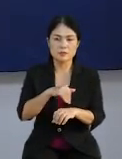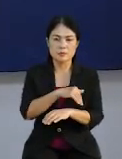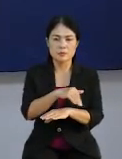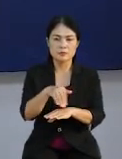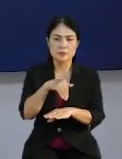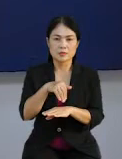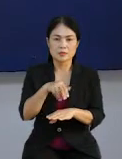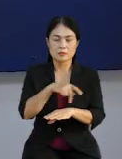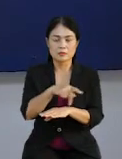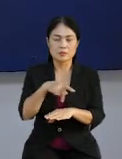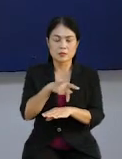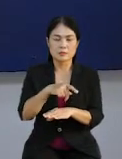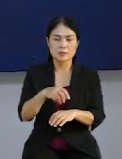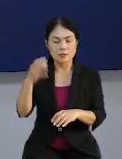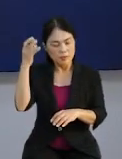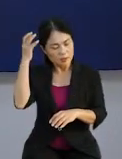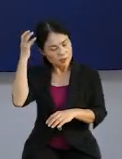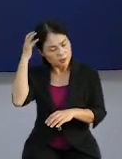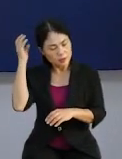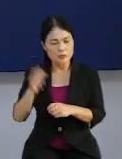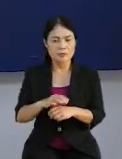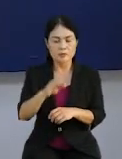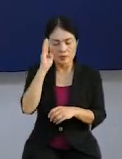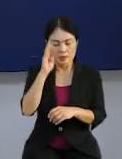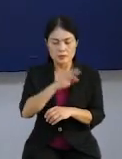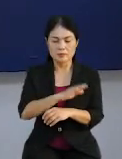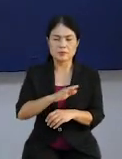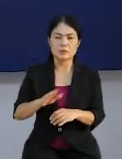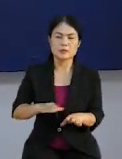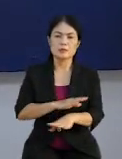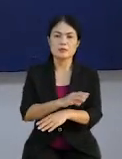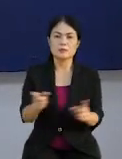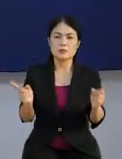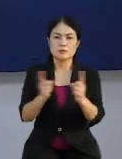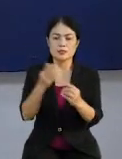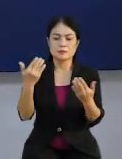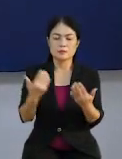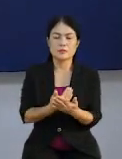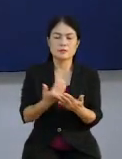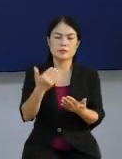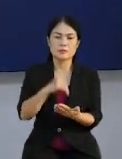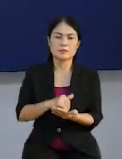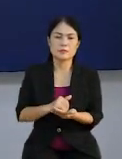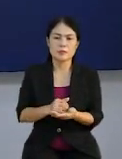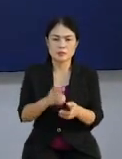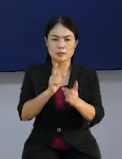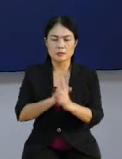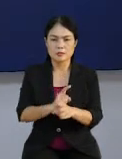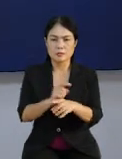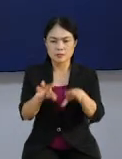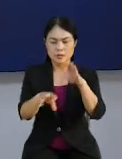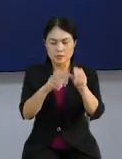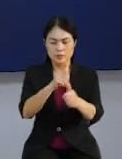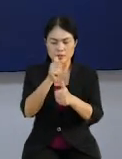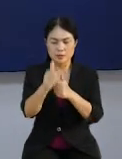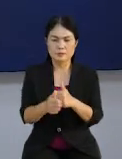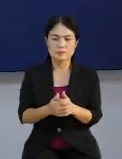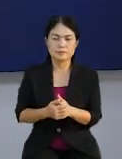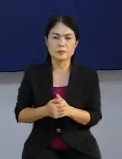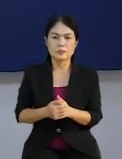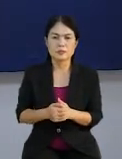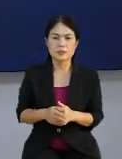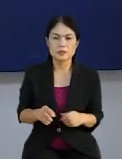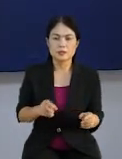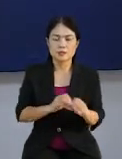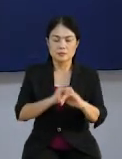cầm phung xìm khát cầm phung chàm. Bác xuất đây phong bóng ổn ọc nế, dừng vừa chụp khăn dịch thamay bởi đồng tiết hái tam để dạy ca sọc xa phía trăm ngày. Bác